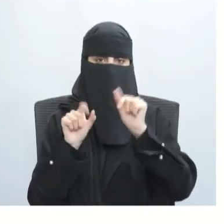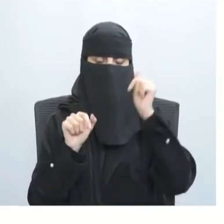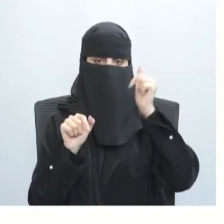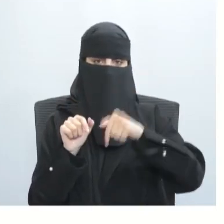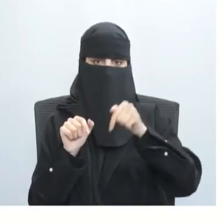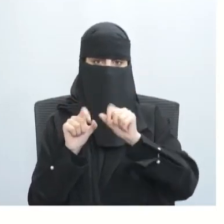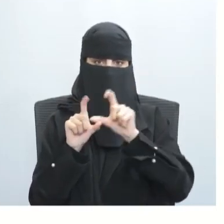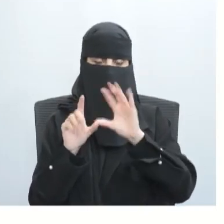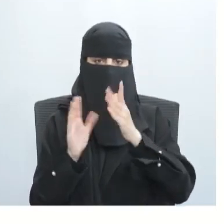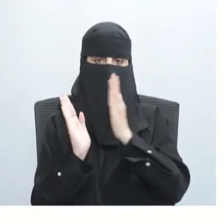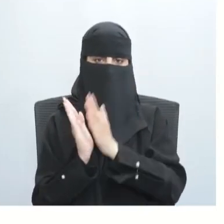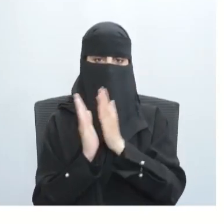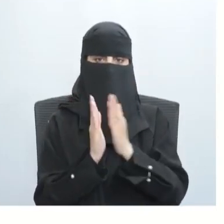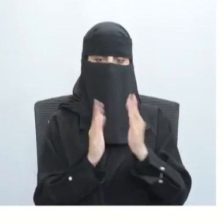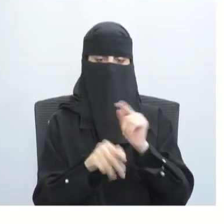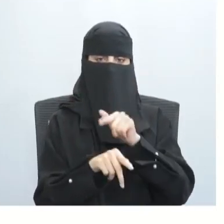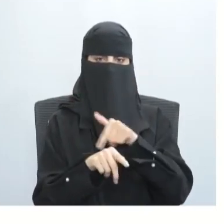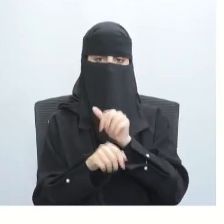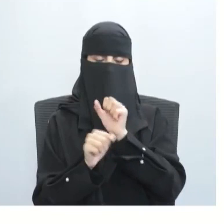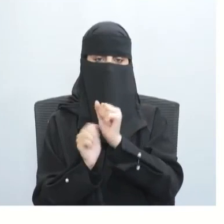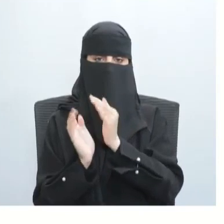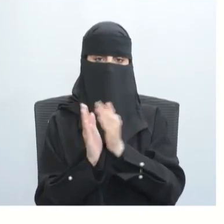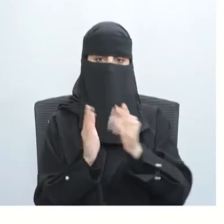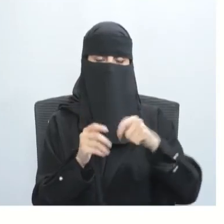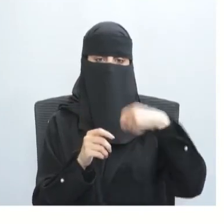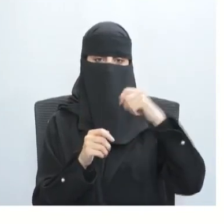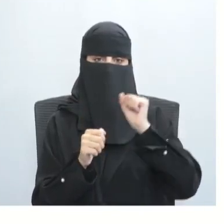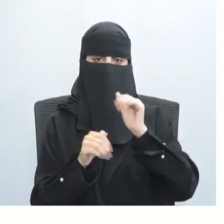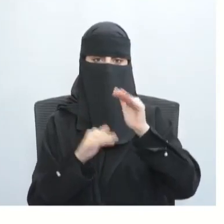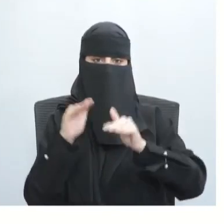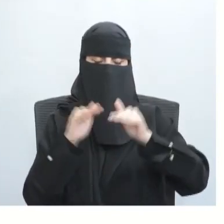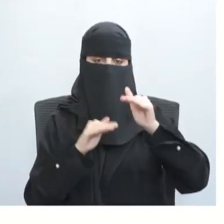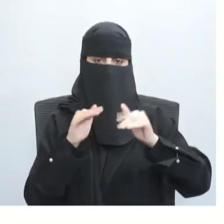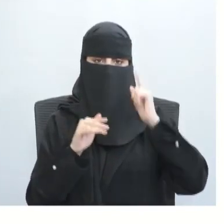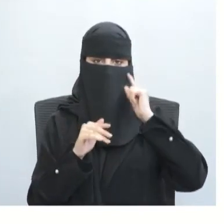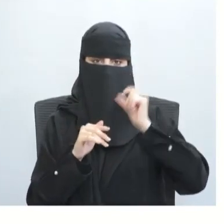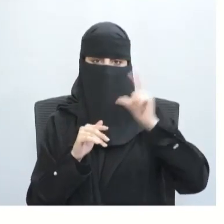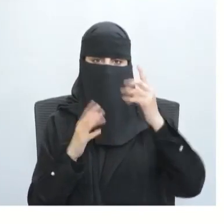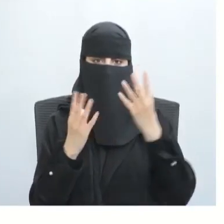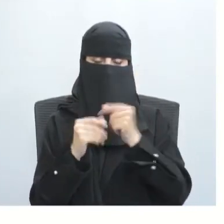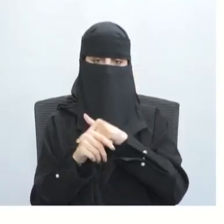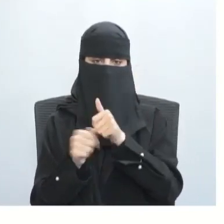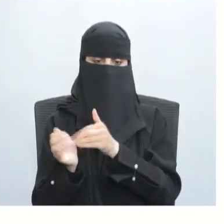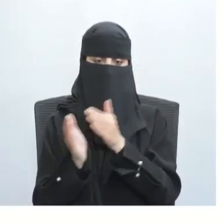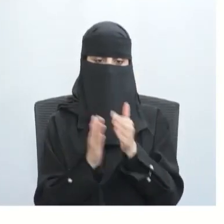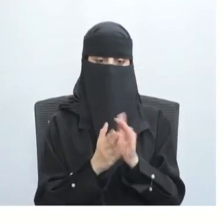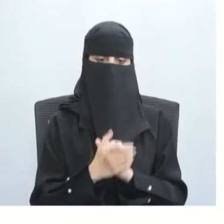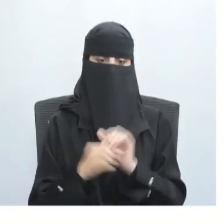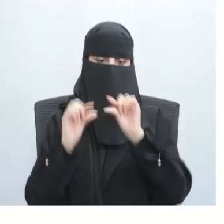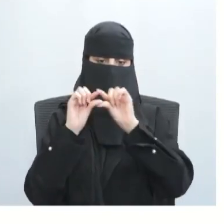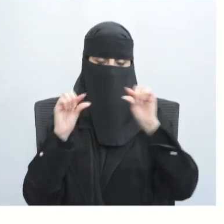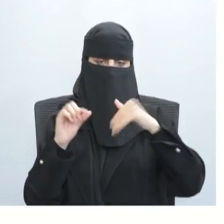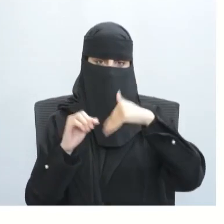او التسلسل الزمني وتعمل على مزامنه الفيديو هنا ازرار خاصه